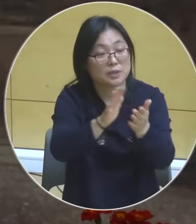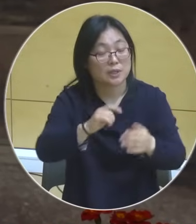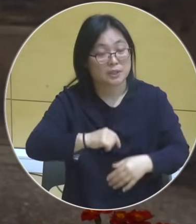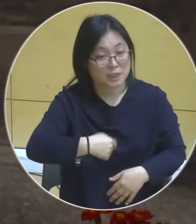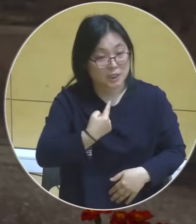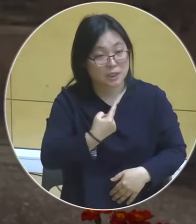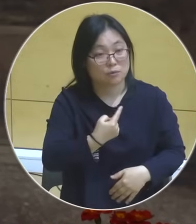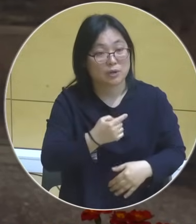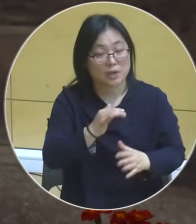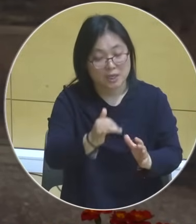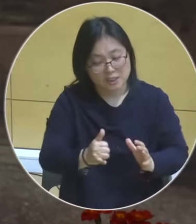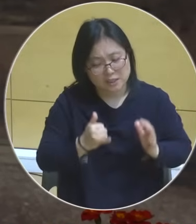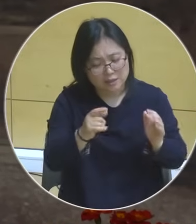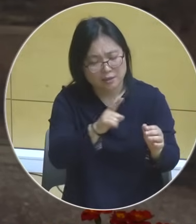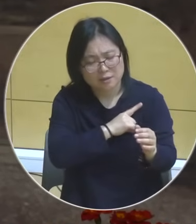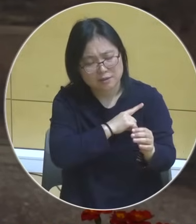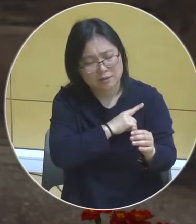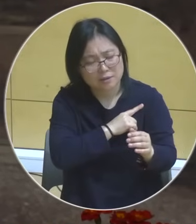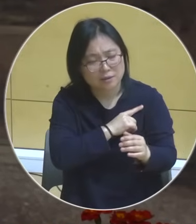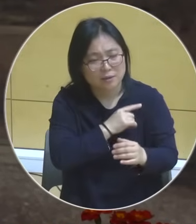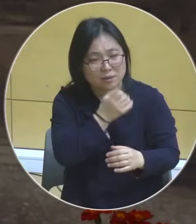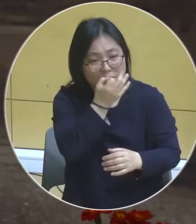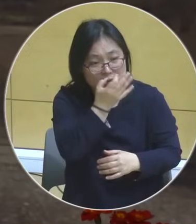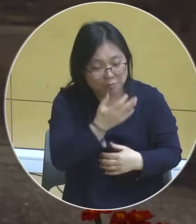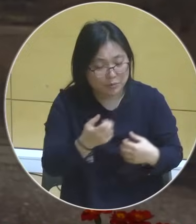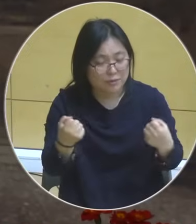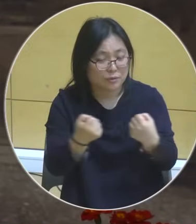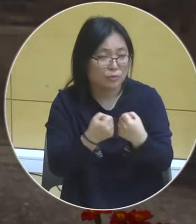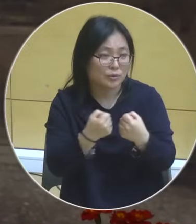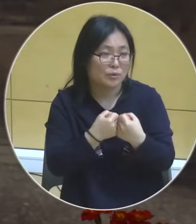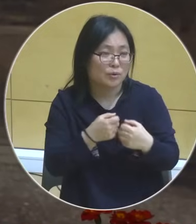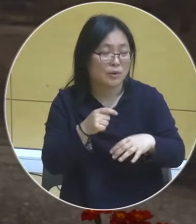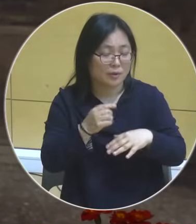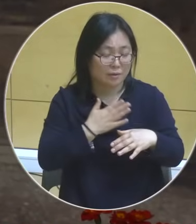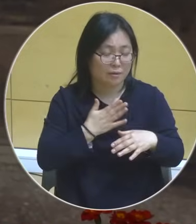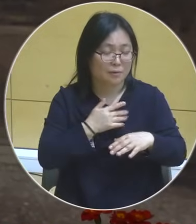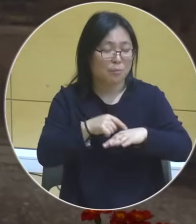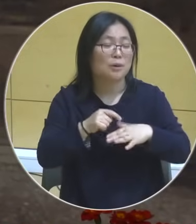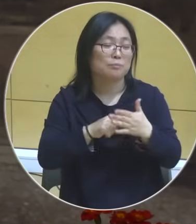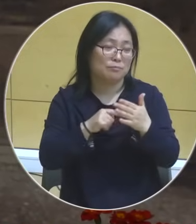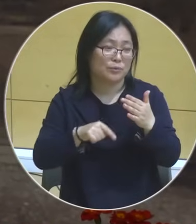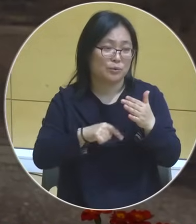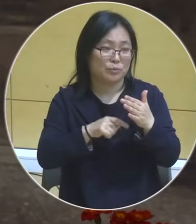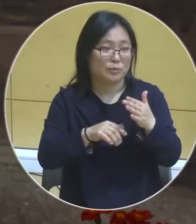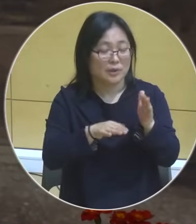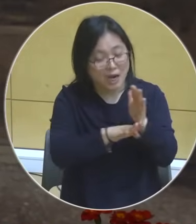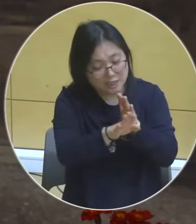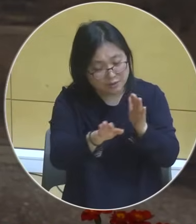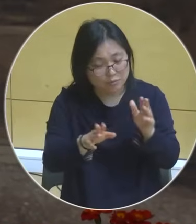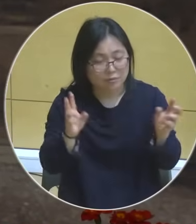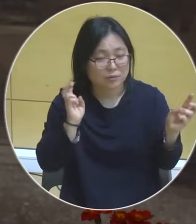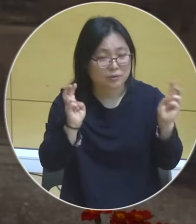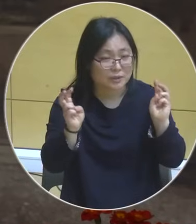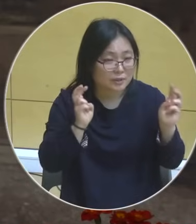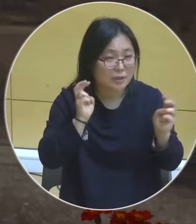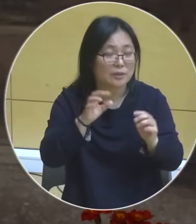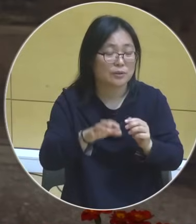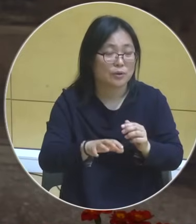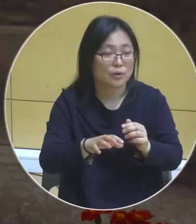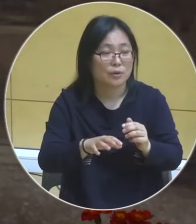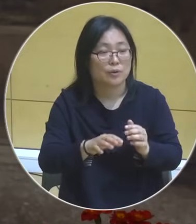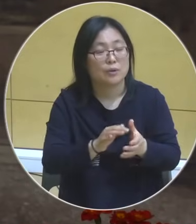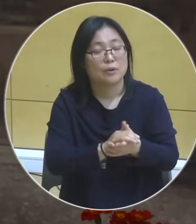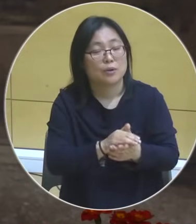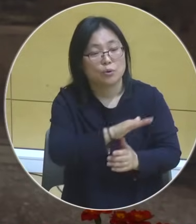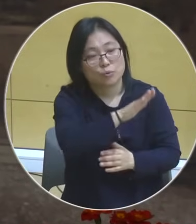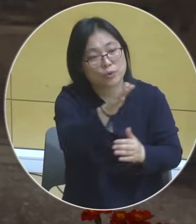자신과 세상에서 가장 치열한 전쟁터가 우리 마음이라고 그러지 않습니까? 우리 마음에서, 가정에서, 직장에서, 현실